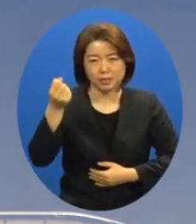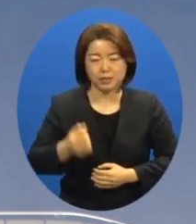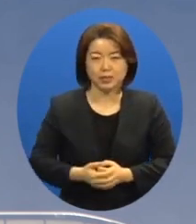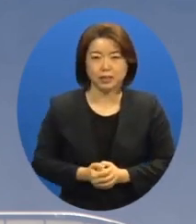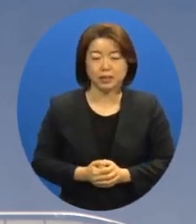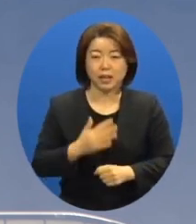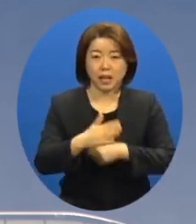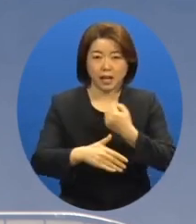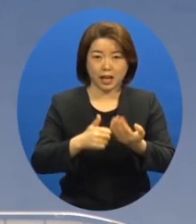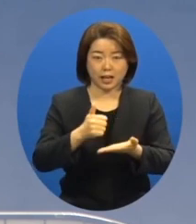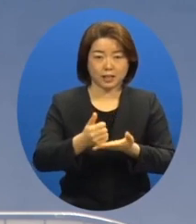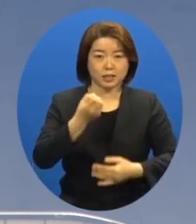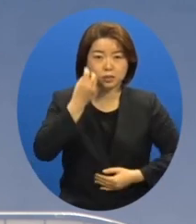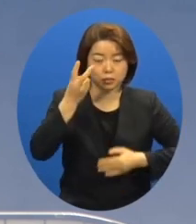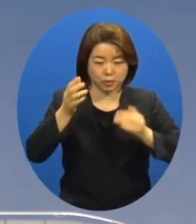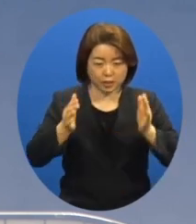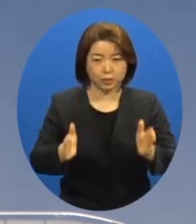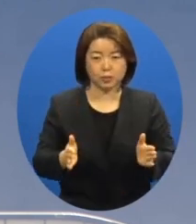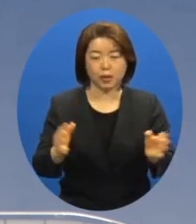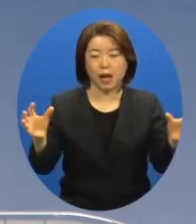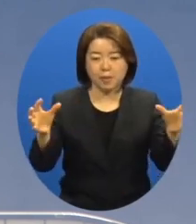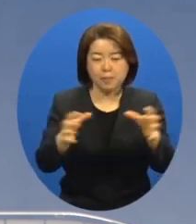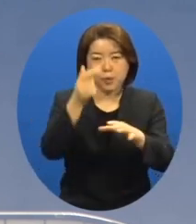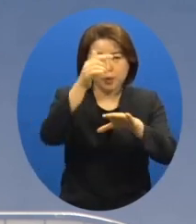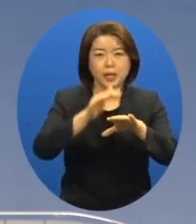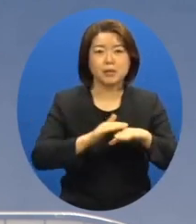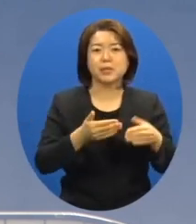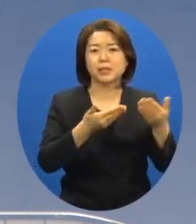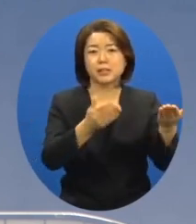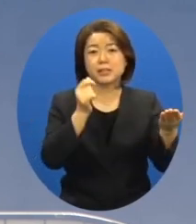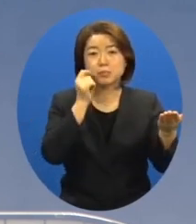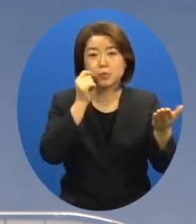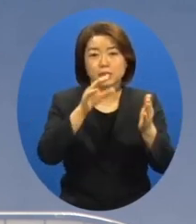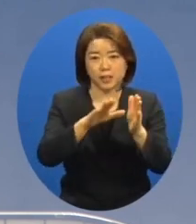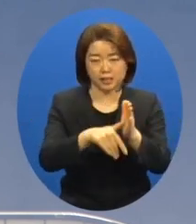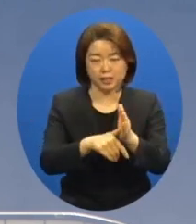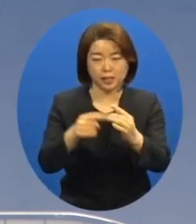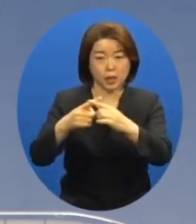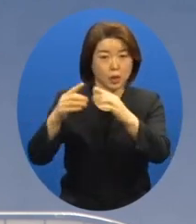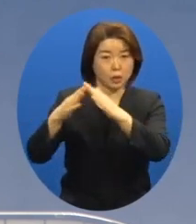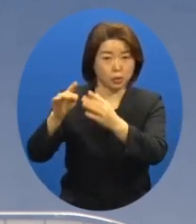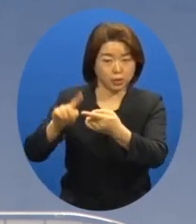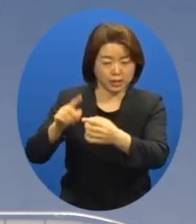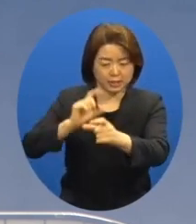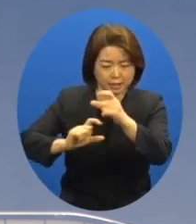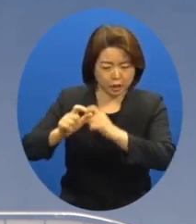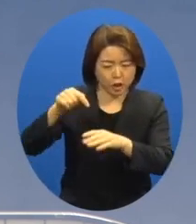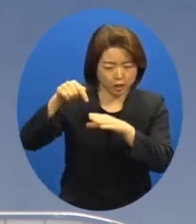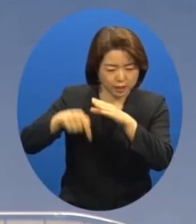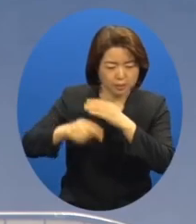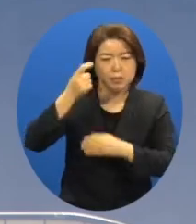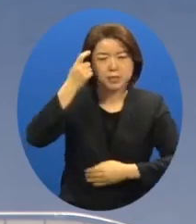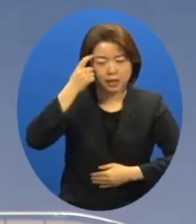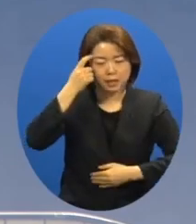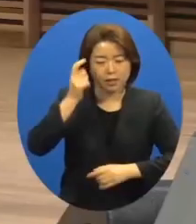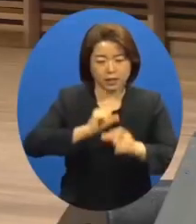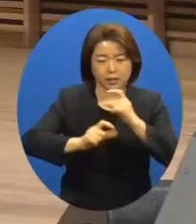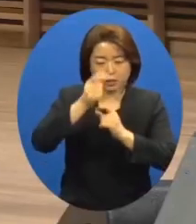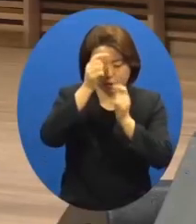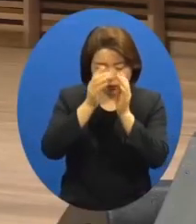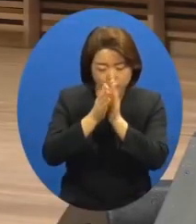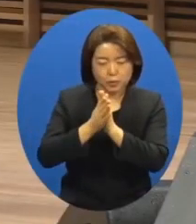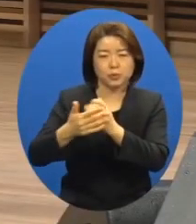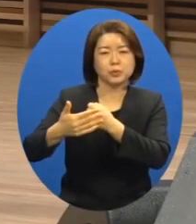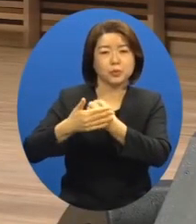달 동안 모여 예배하지 못하는 동안에 교회를 더 깊이 생각하고 기도하게 하신 하나님, 이제